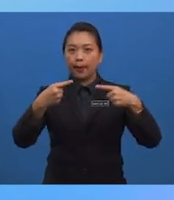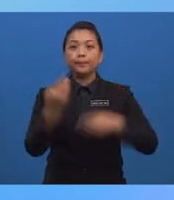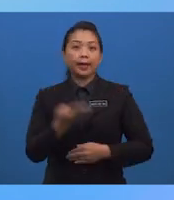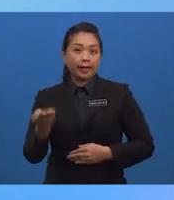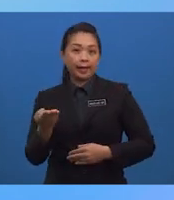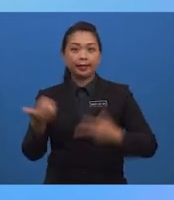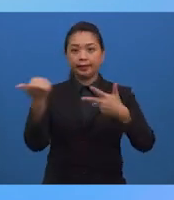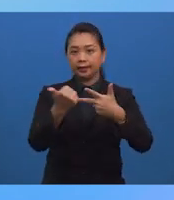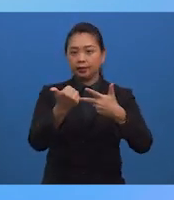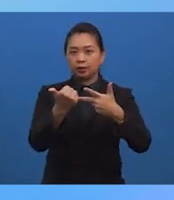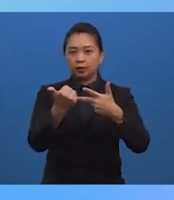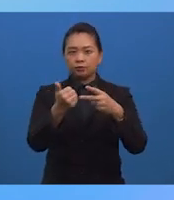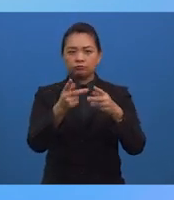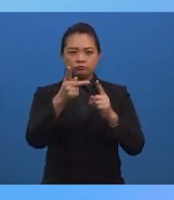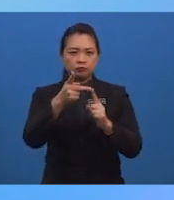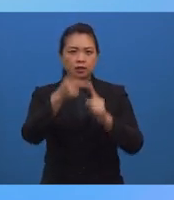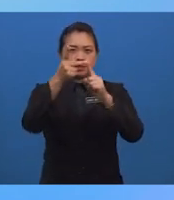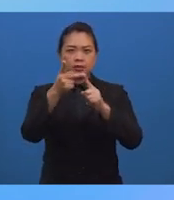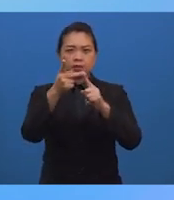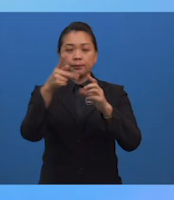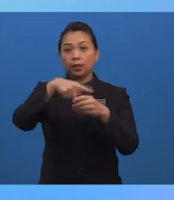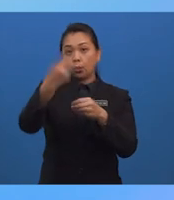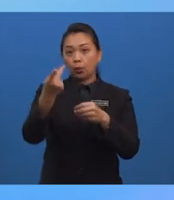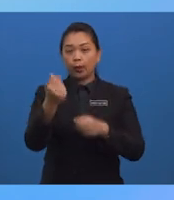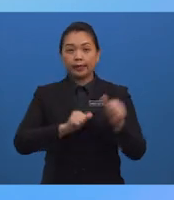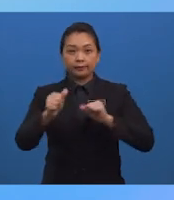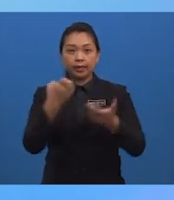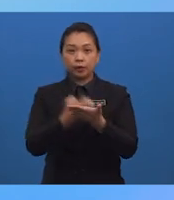aktiviti ekonomi dan penyertaan dalam ekonomi dunia.